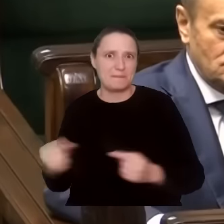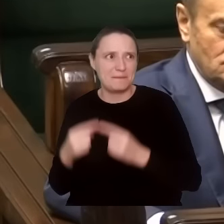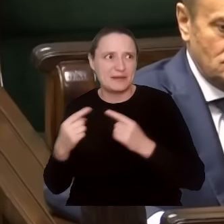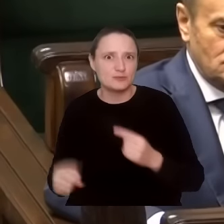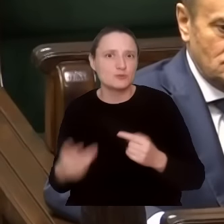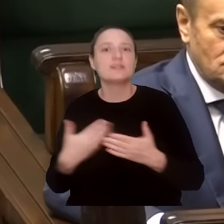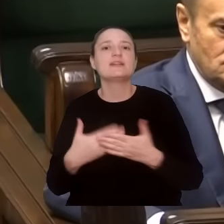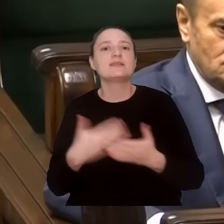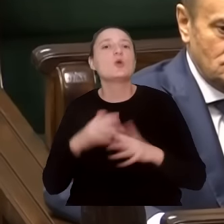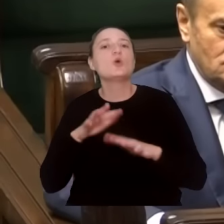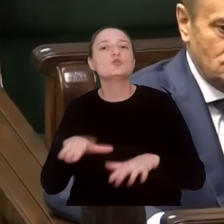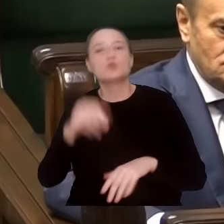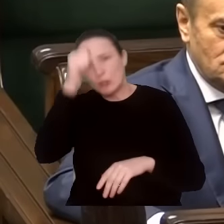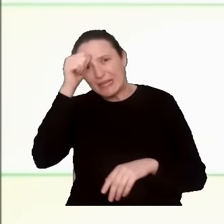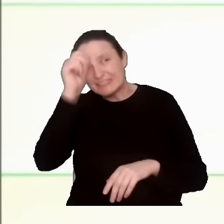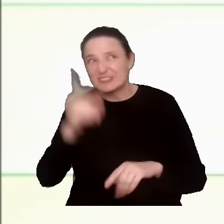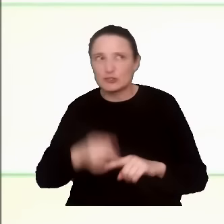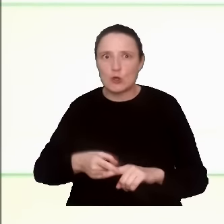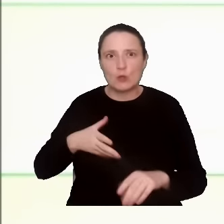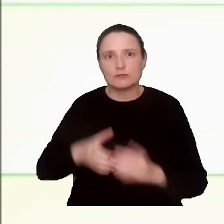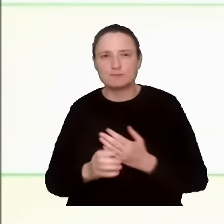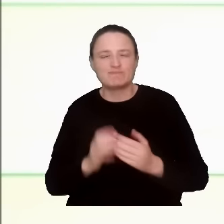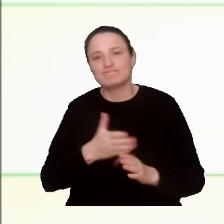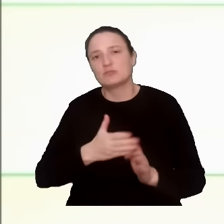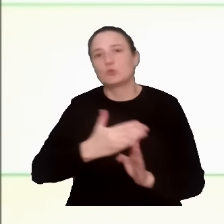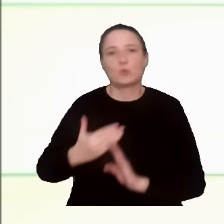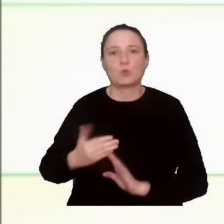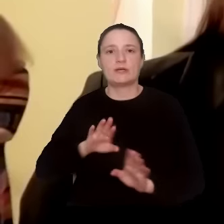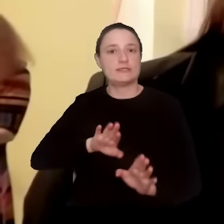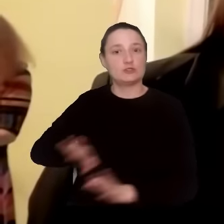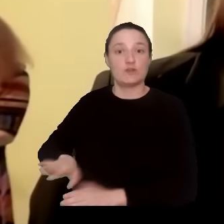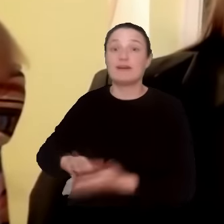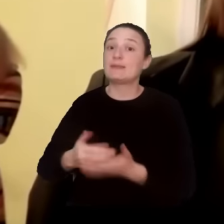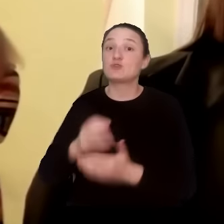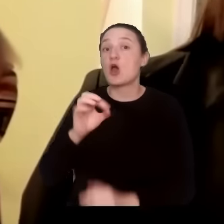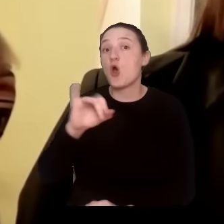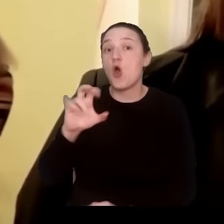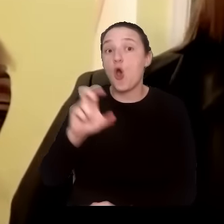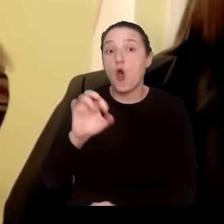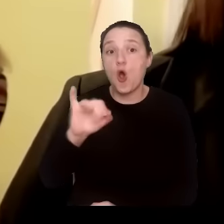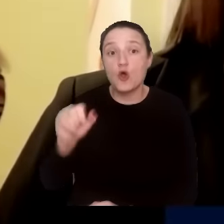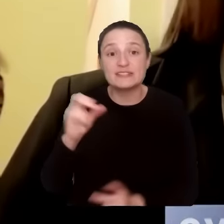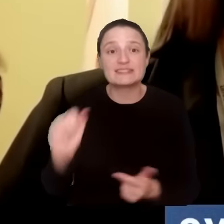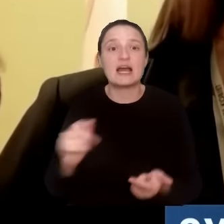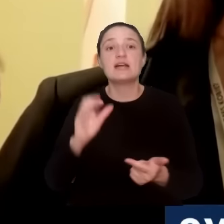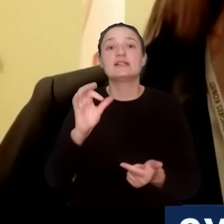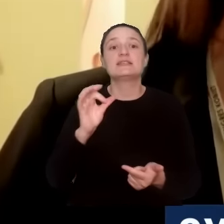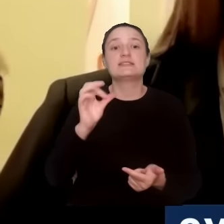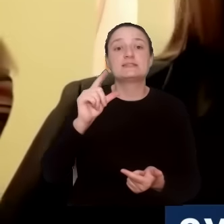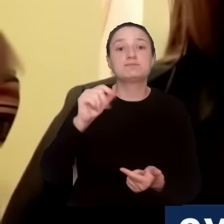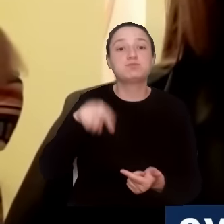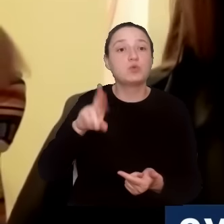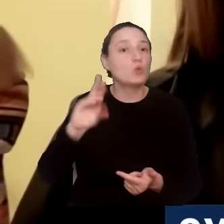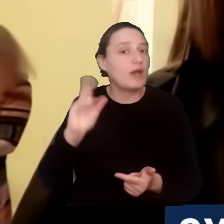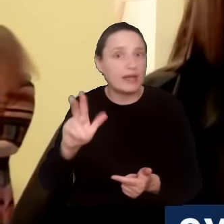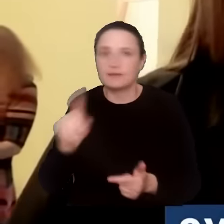dlatego wiele kontrowersyjnych nazwisk postanowiono schować. Zniknąć mają m.in. Janina Ochojska i Sylwia Spurek. Krowy są gwałcone po to, żeby zostać